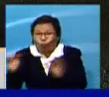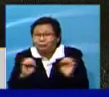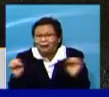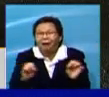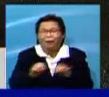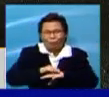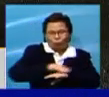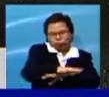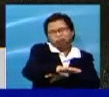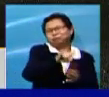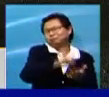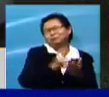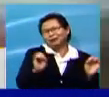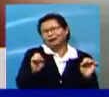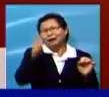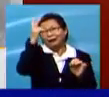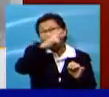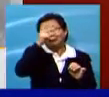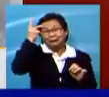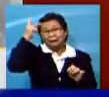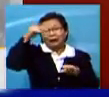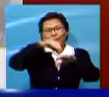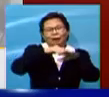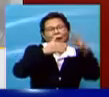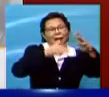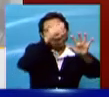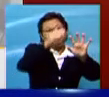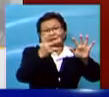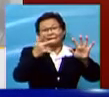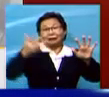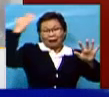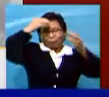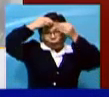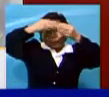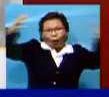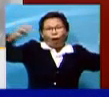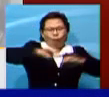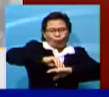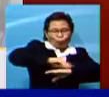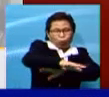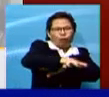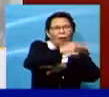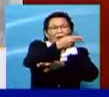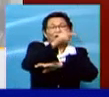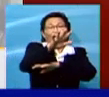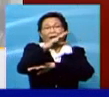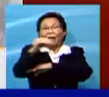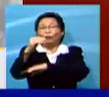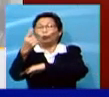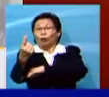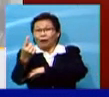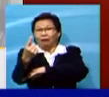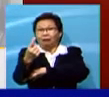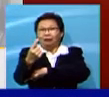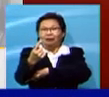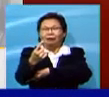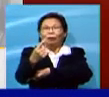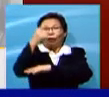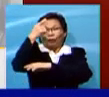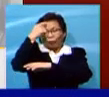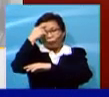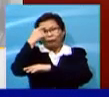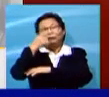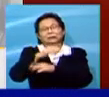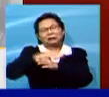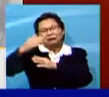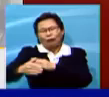serangan wabak berkenaan. Kerajaan Kelantan pada 15 Mac lepas mengisytiharkan wabak H5N1 sebagai bencana negeri